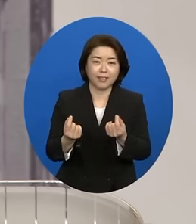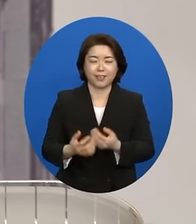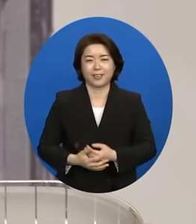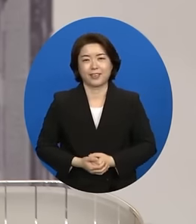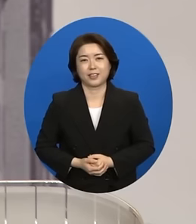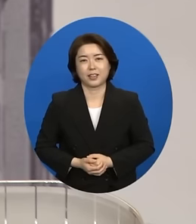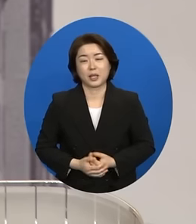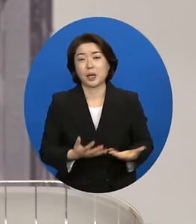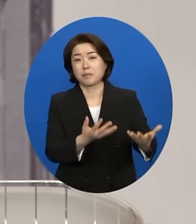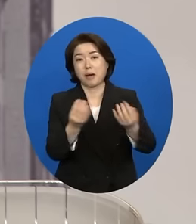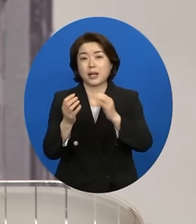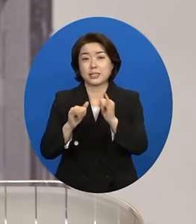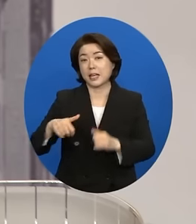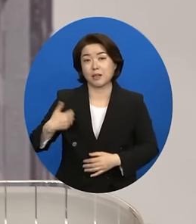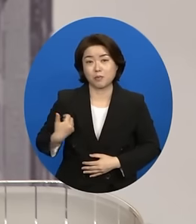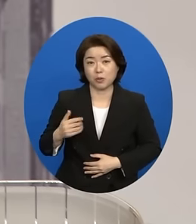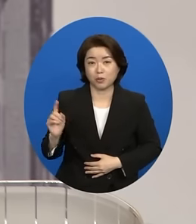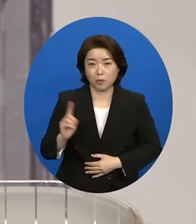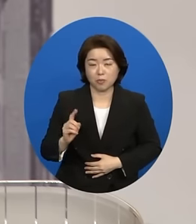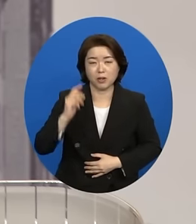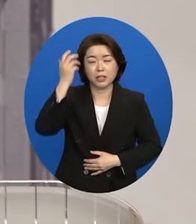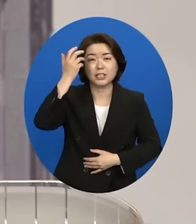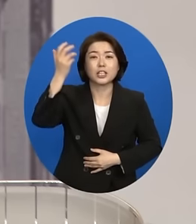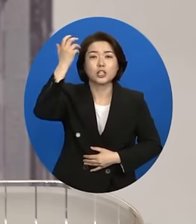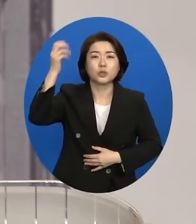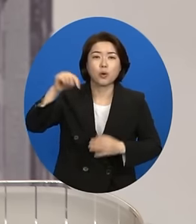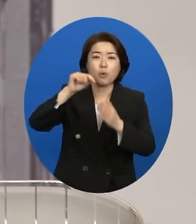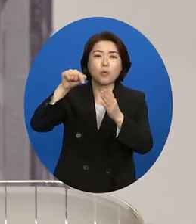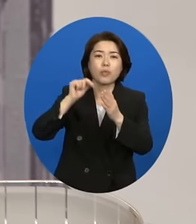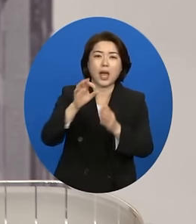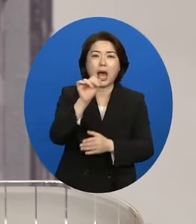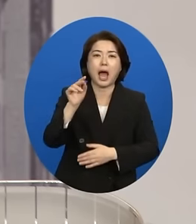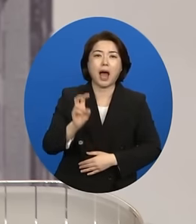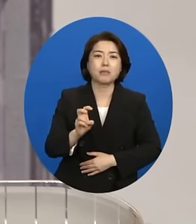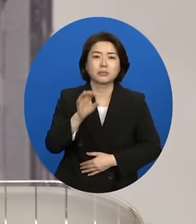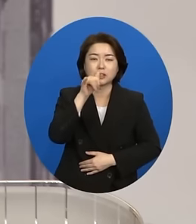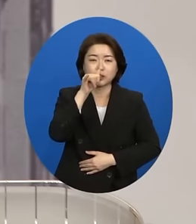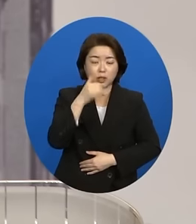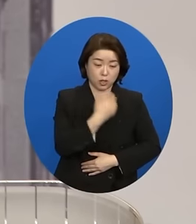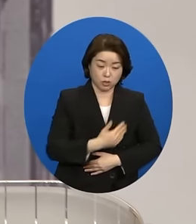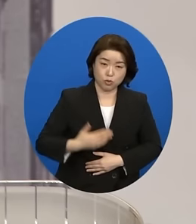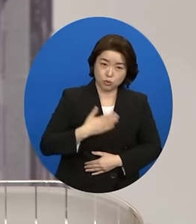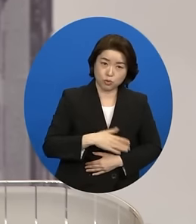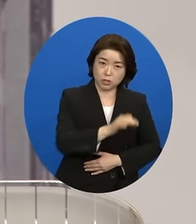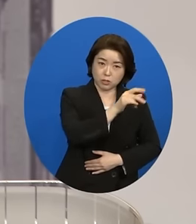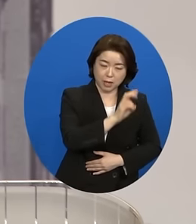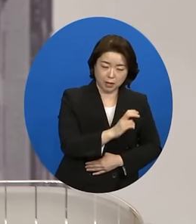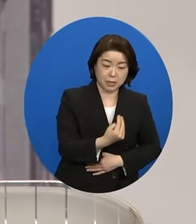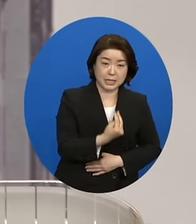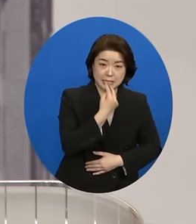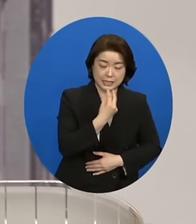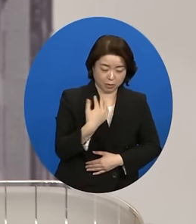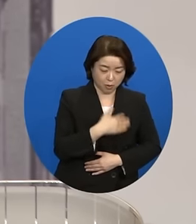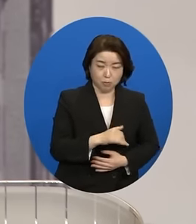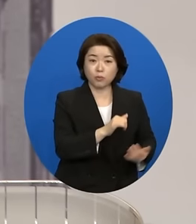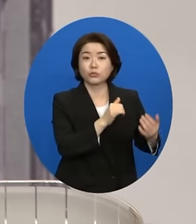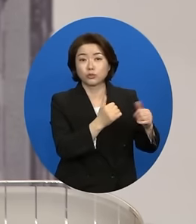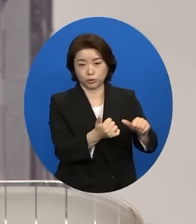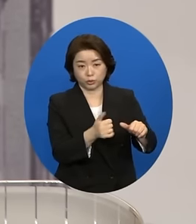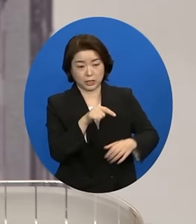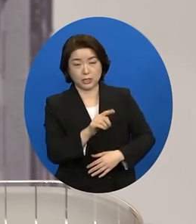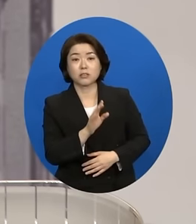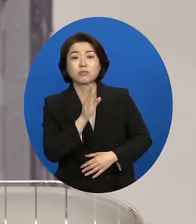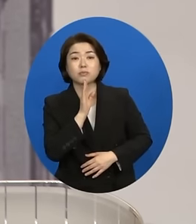사람들이 모르는 것이 영혼의 암이 있다는 것을 모르고 있습니다. 육체적인 암은 우리의 생명을 죽이죠. 그것도 두려운